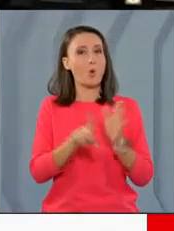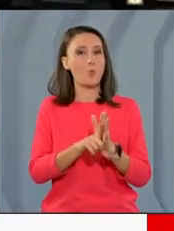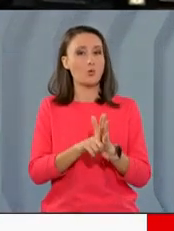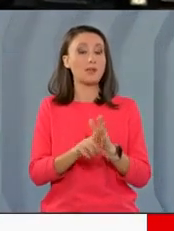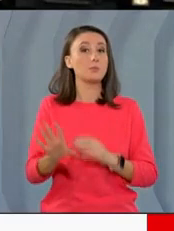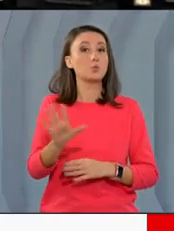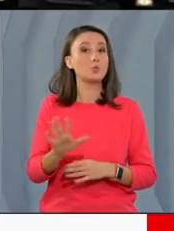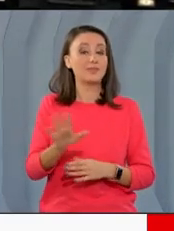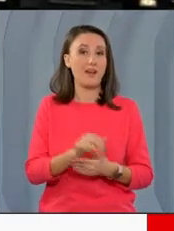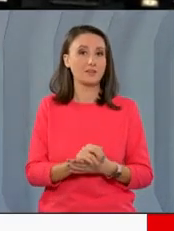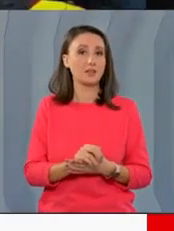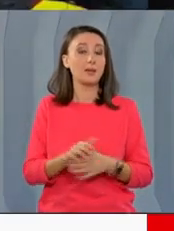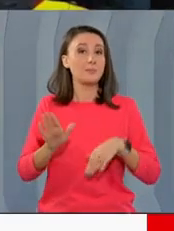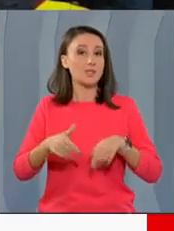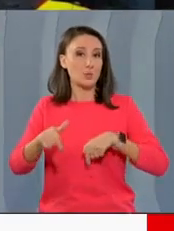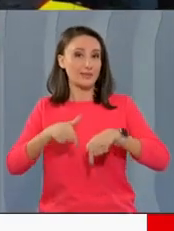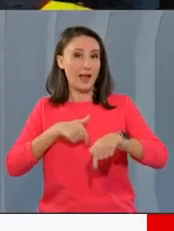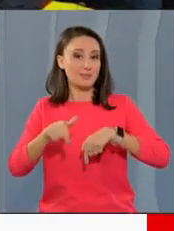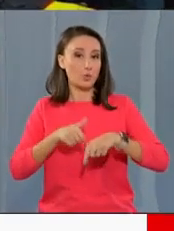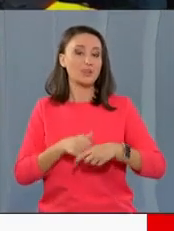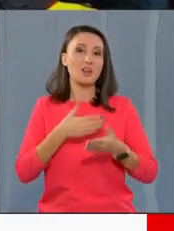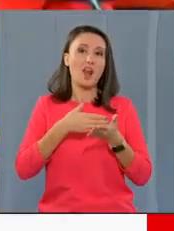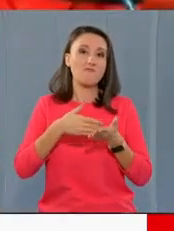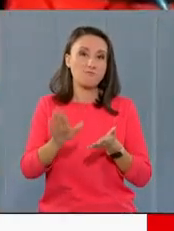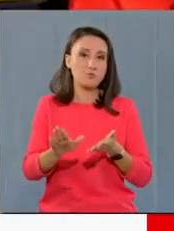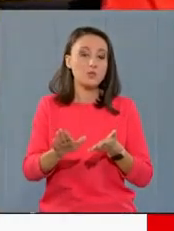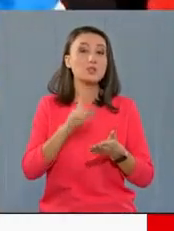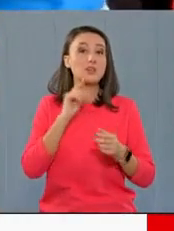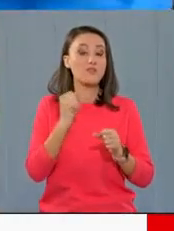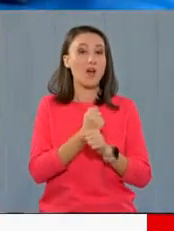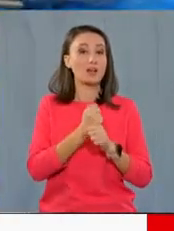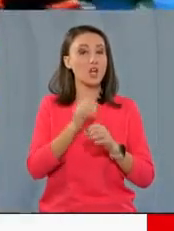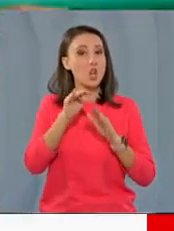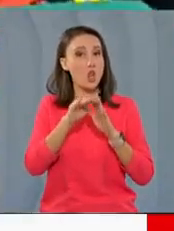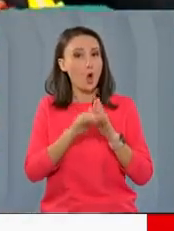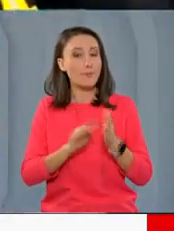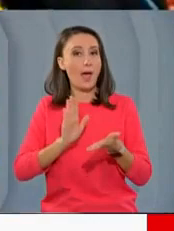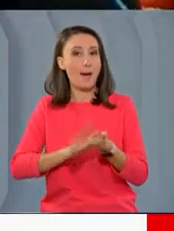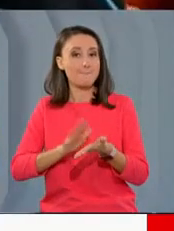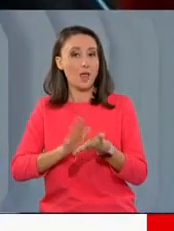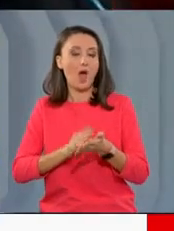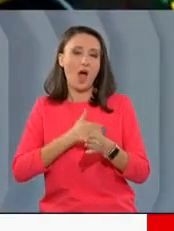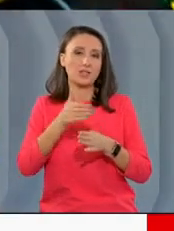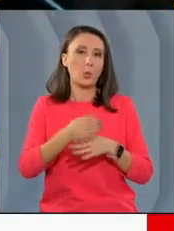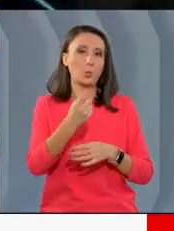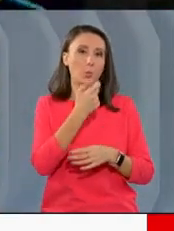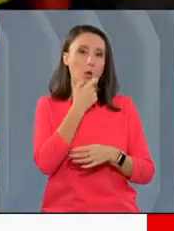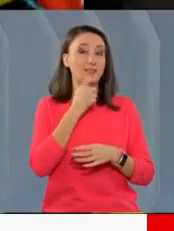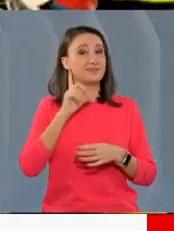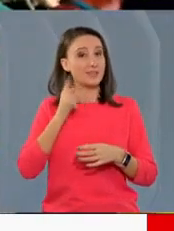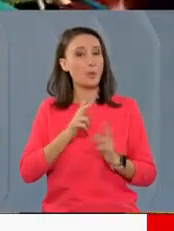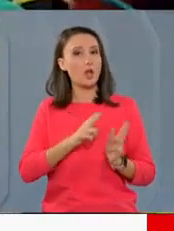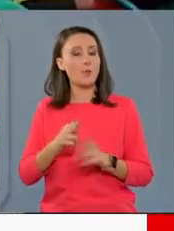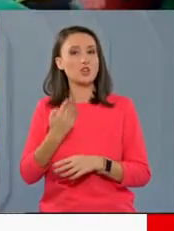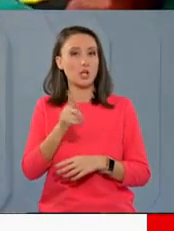publicată dar Ministerul Transporturilor refuză să facă normele de aplicare a trecut un an Trebuiau